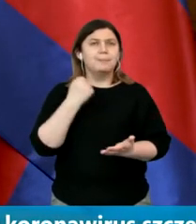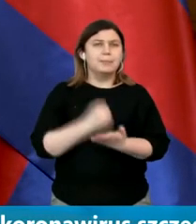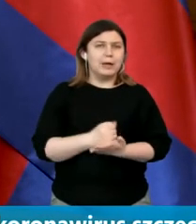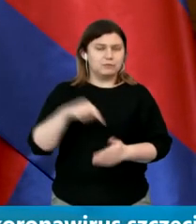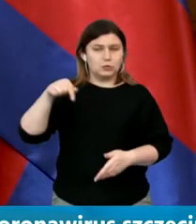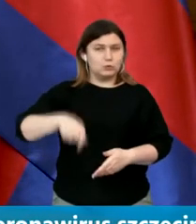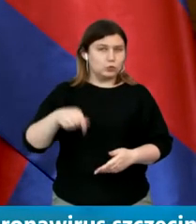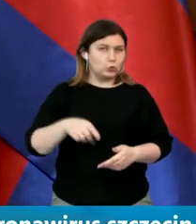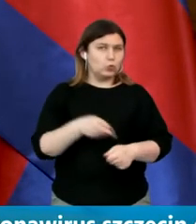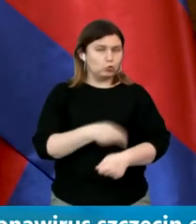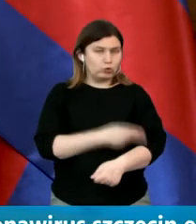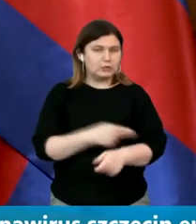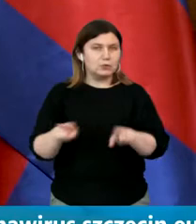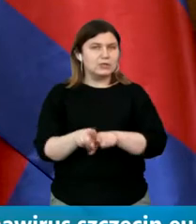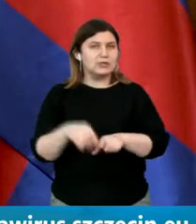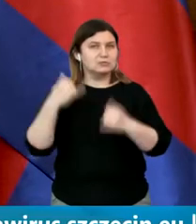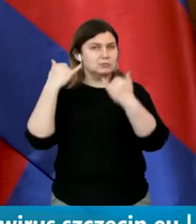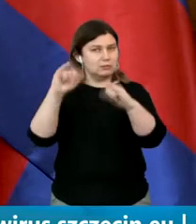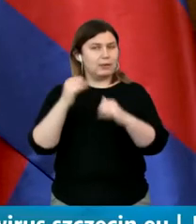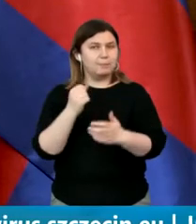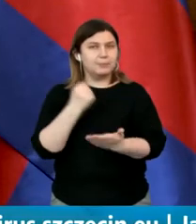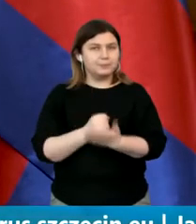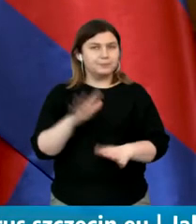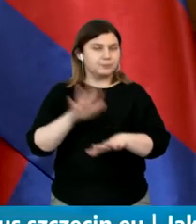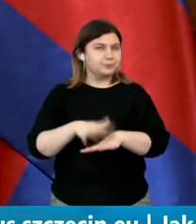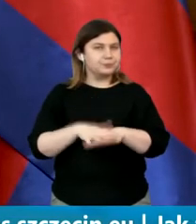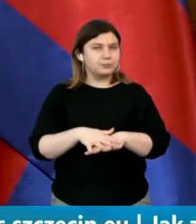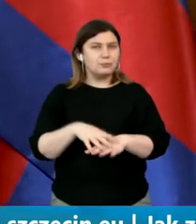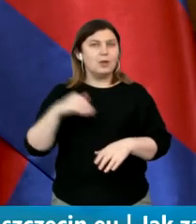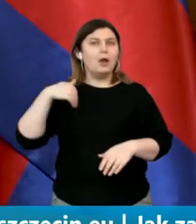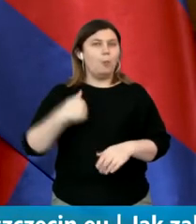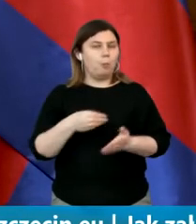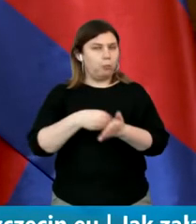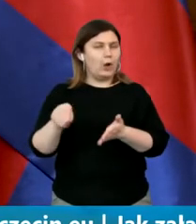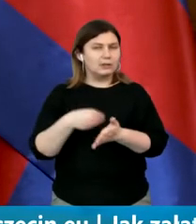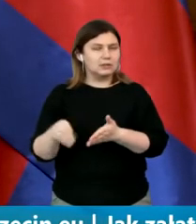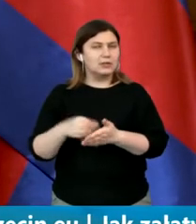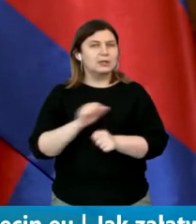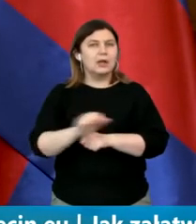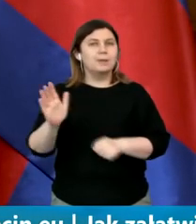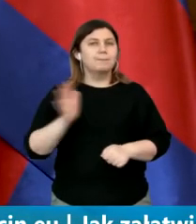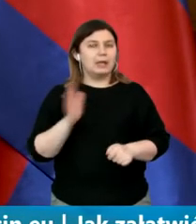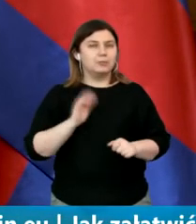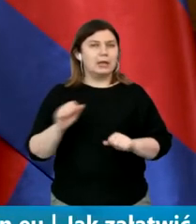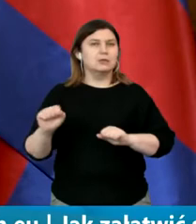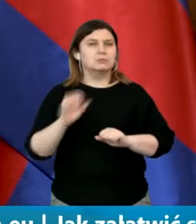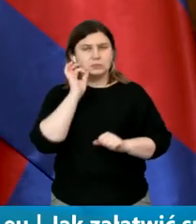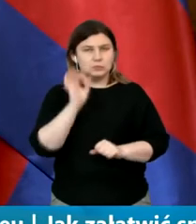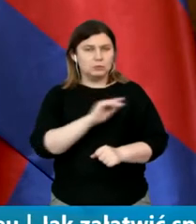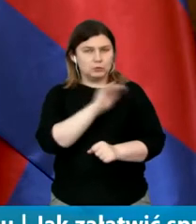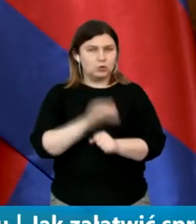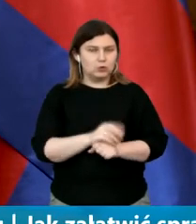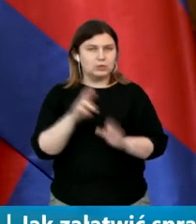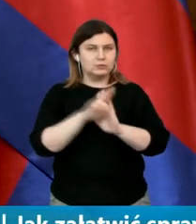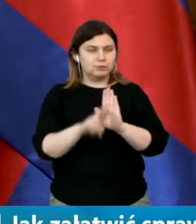prawników zewnętrznych, więc ten system opłat, który jest w Szczecinie, wydaje się bezpieczny, sprawny, zgodny z przepisami.